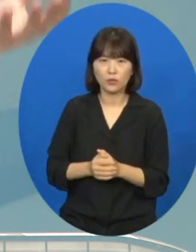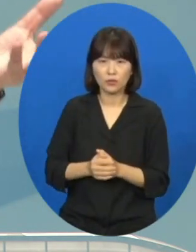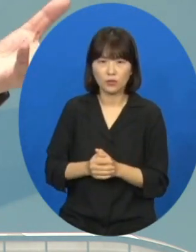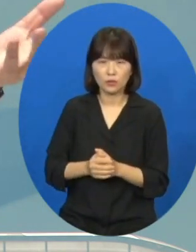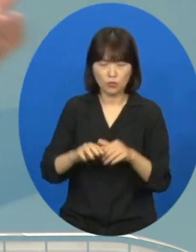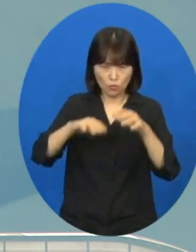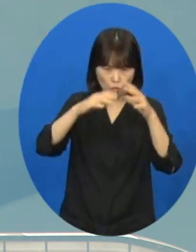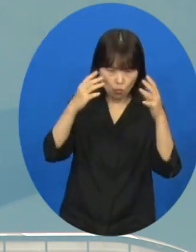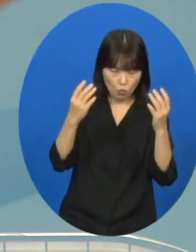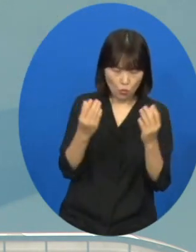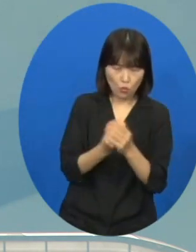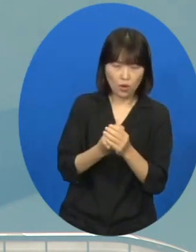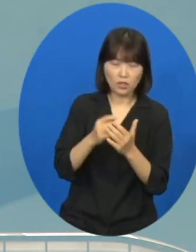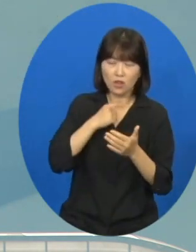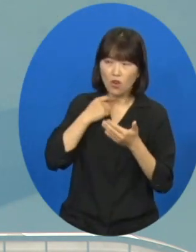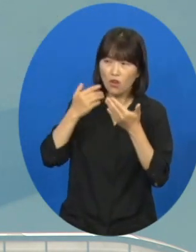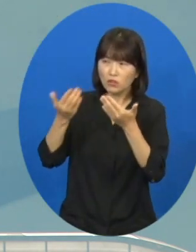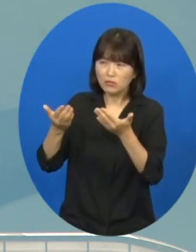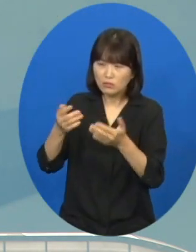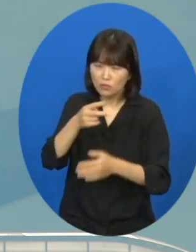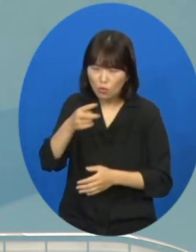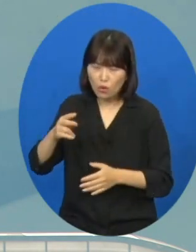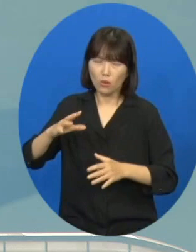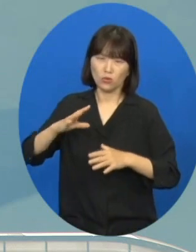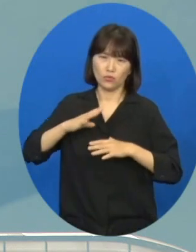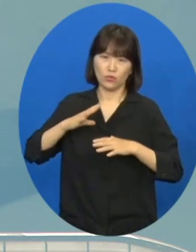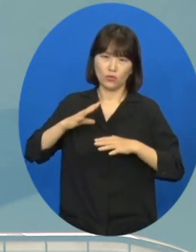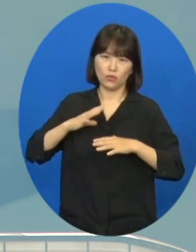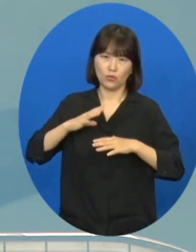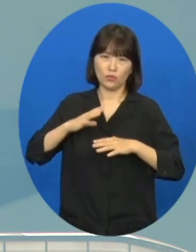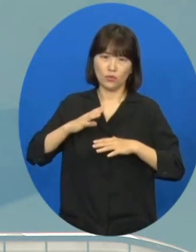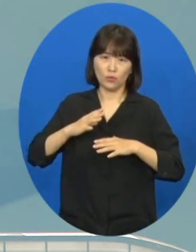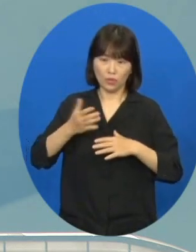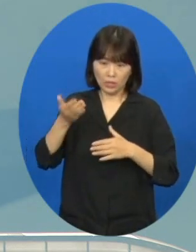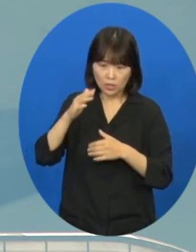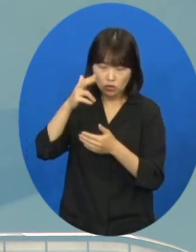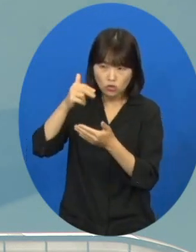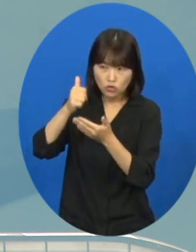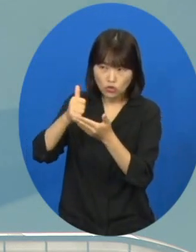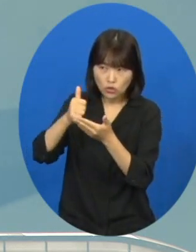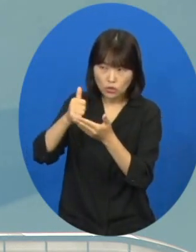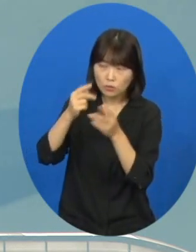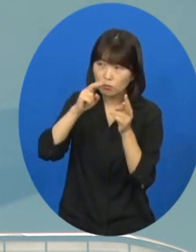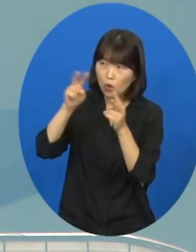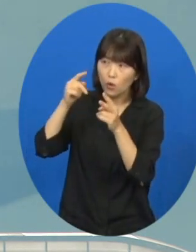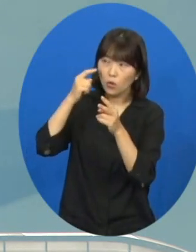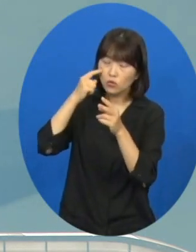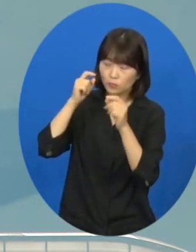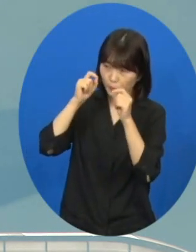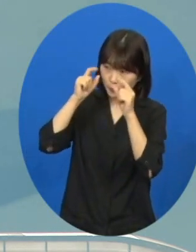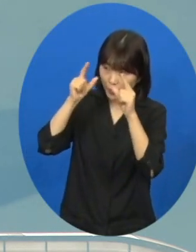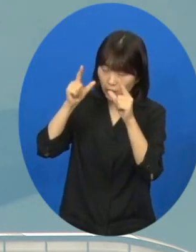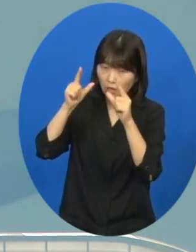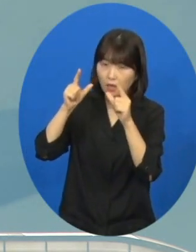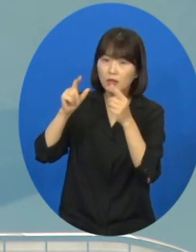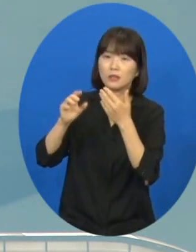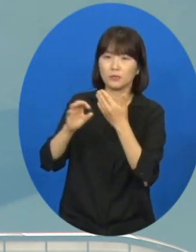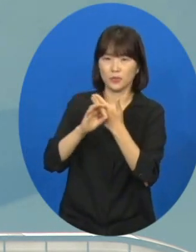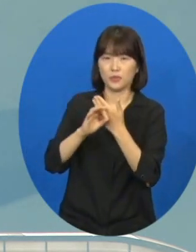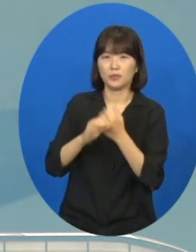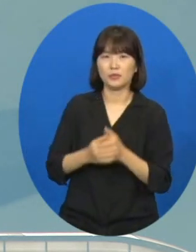완전한 헌신은요, 두려움 그 자체예요. 그런데 주님을 조금 눈이 뜨이고 나니까